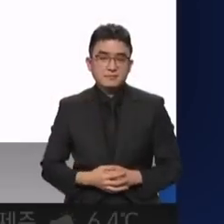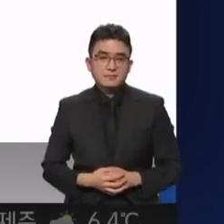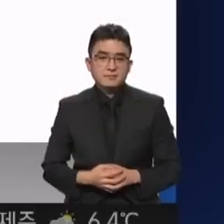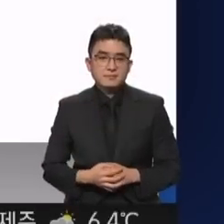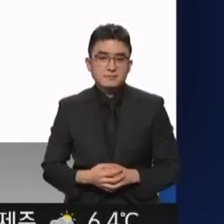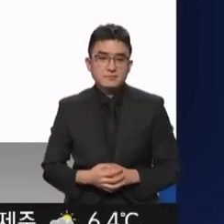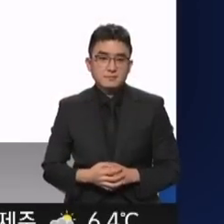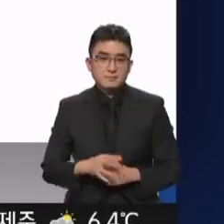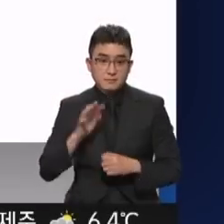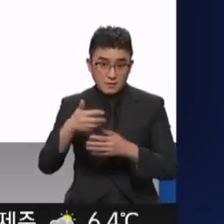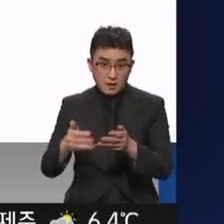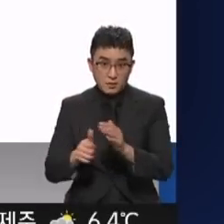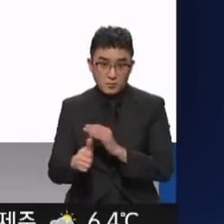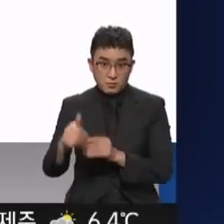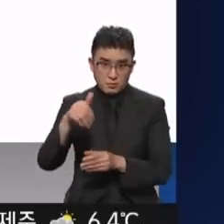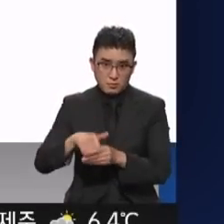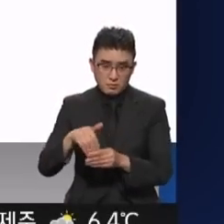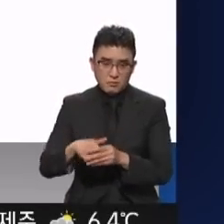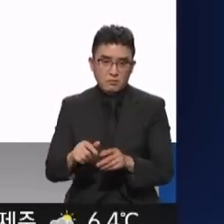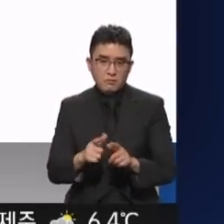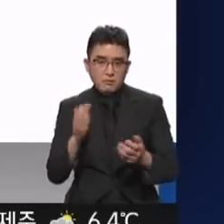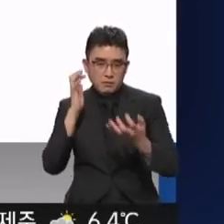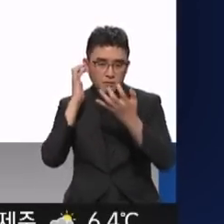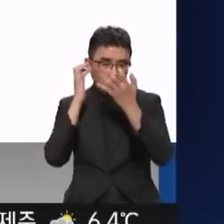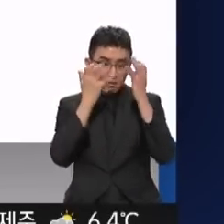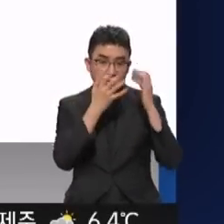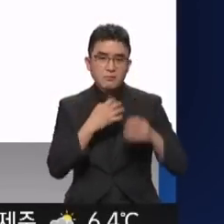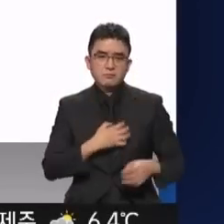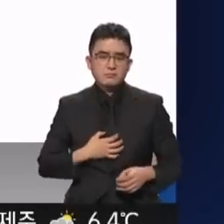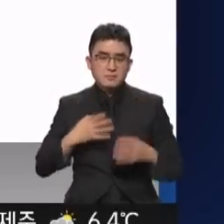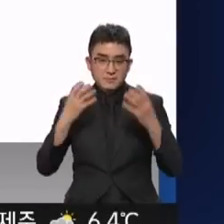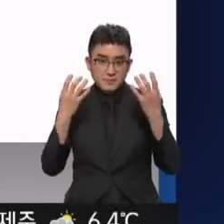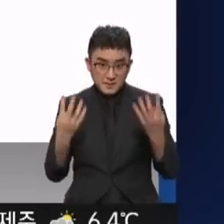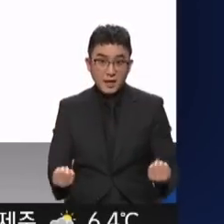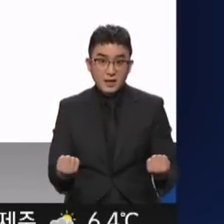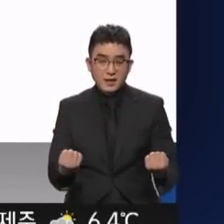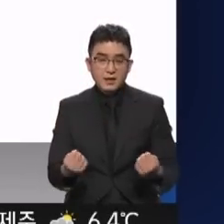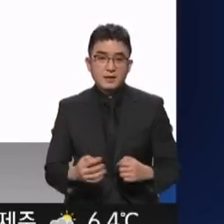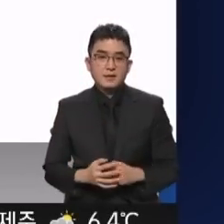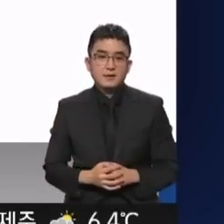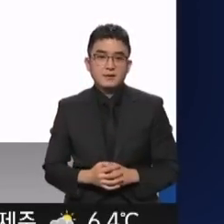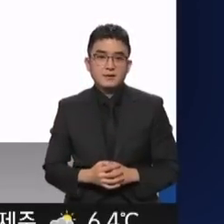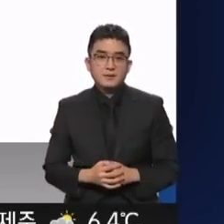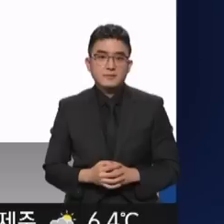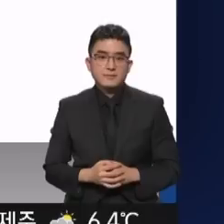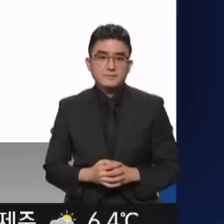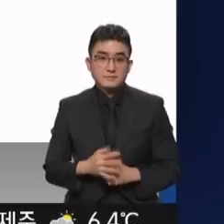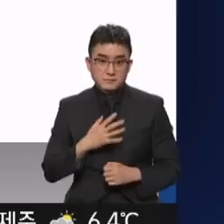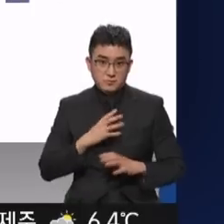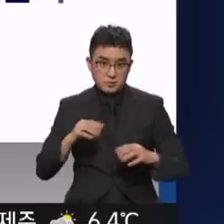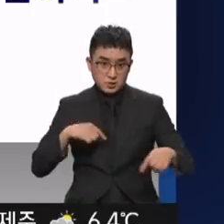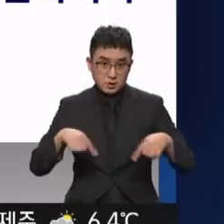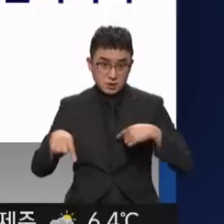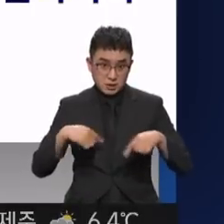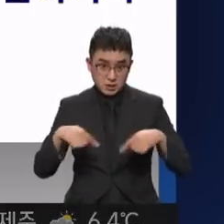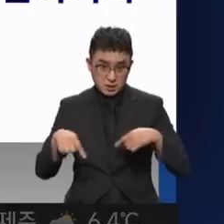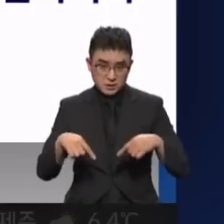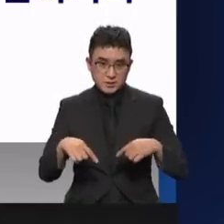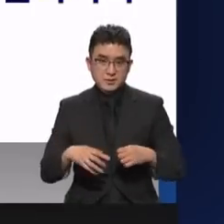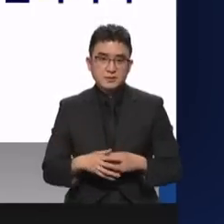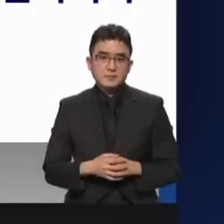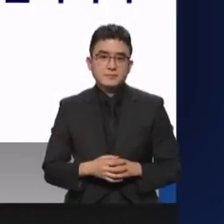전당대회 국면에 마타도어가 난무하는 등 걱정스러운 일들이 벌어지고 있습니다. 저는 정치를 하면서 단 한